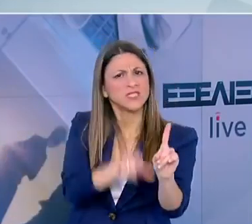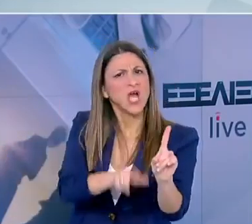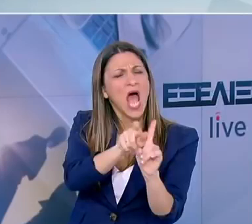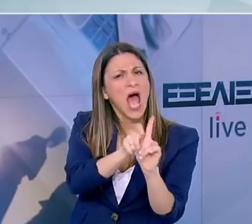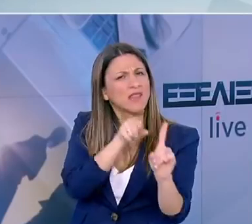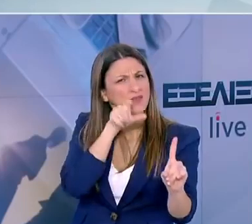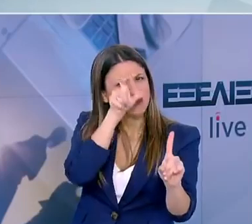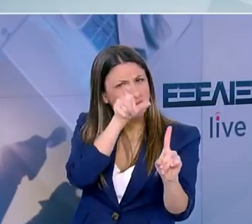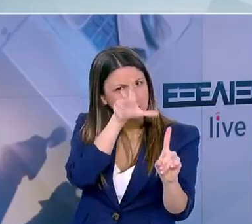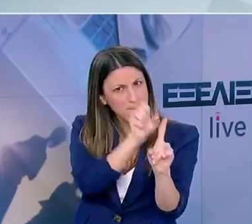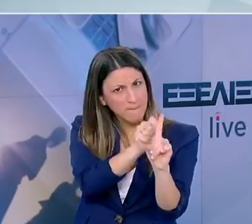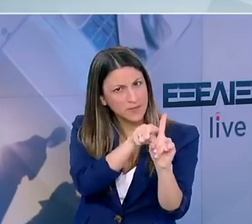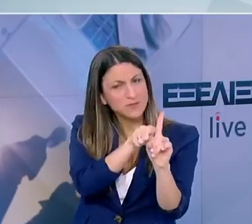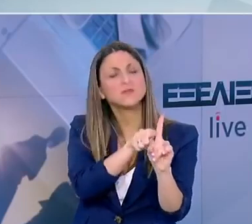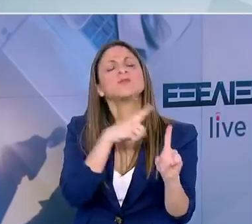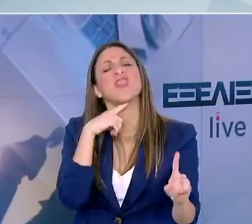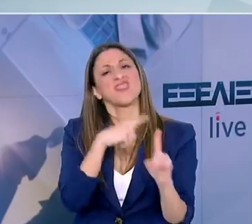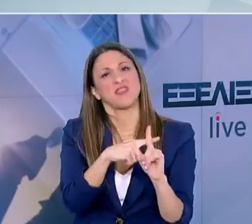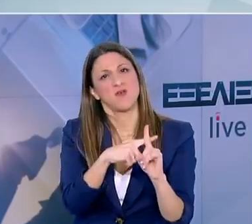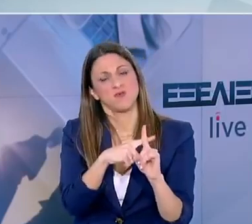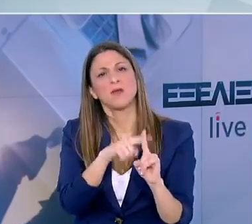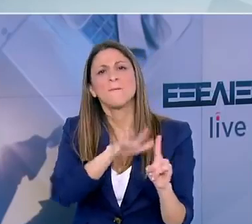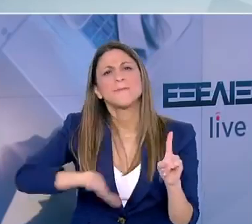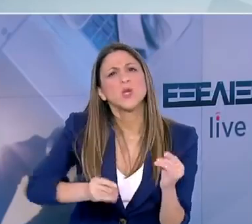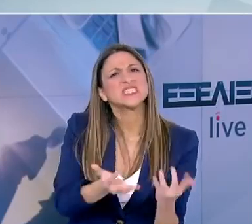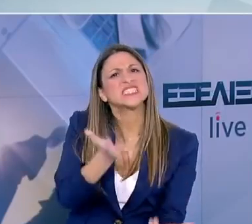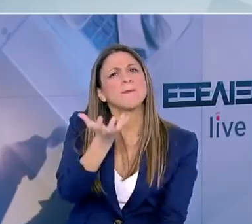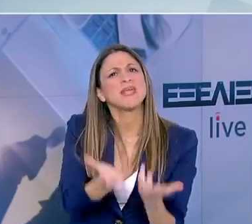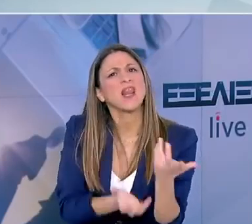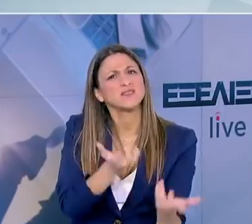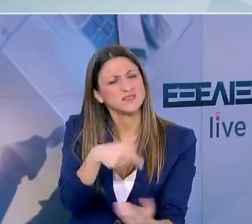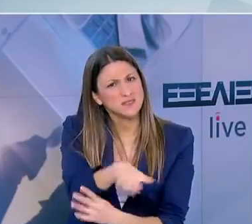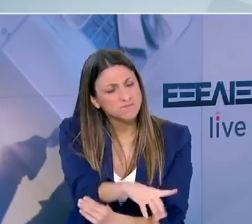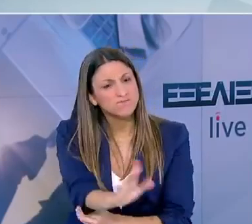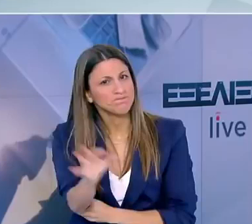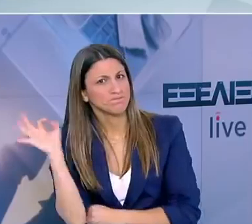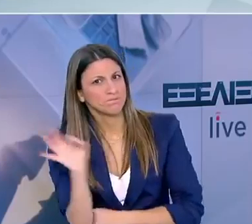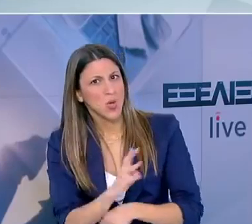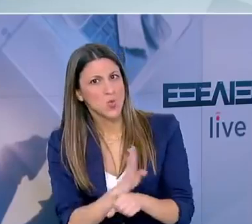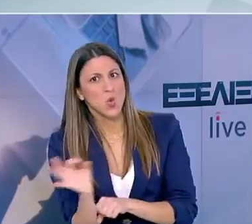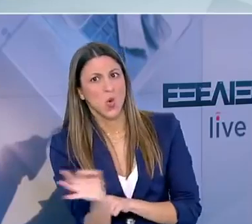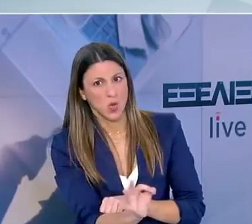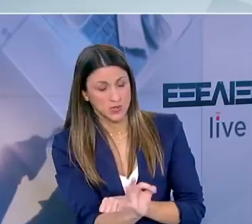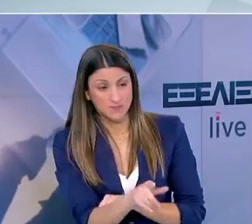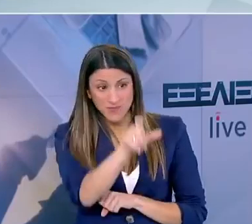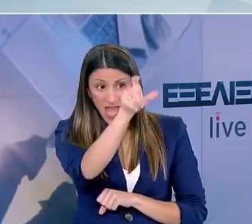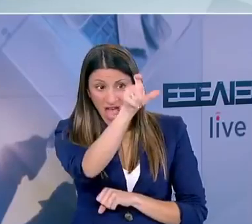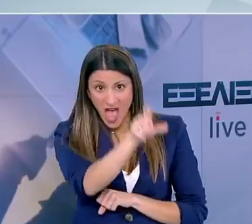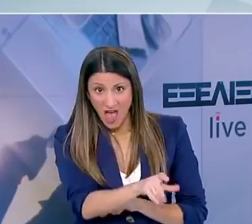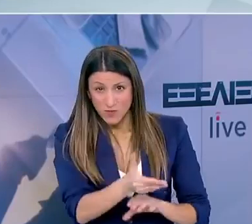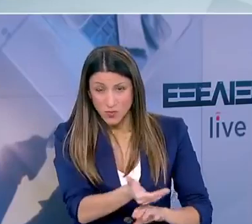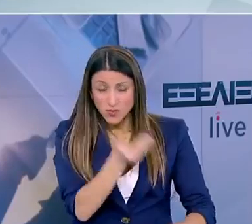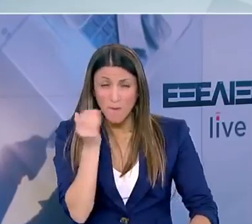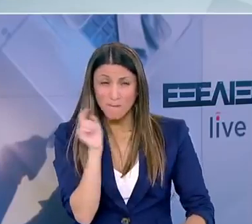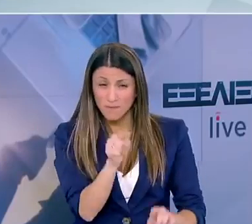στον οικισμό των Ρωμά στην περιοχή της Νέας Σμύρνης. Η χνηλάτιση οδήγησε σε 29 επαφές άλλες σε high